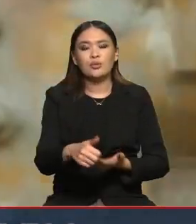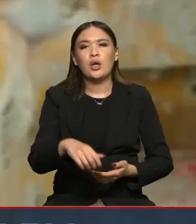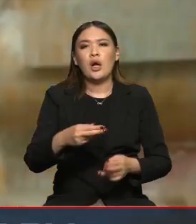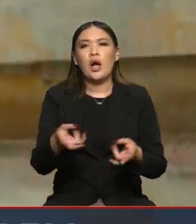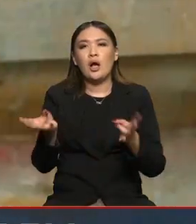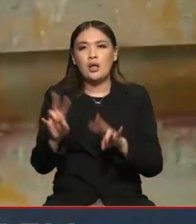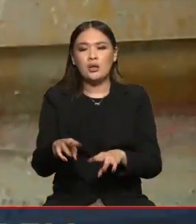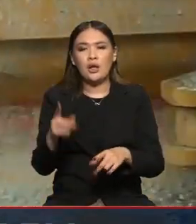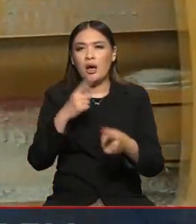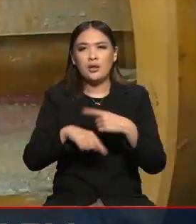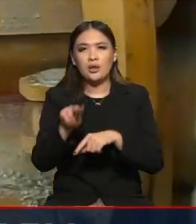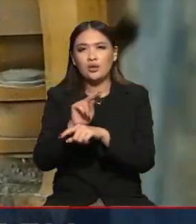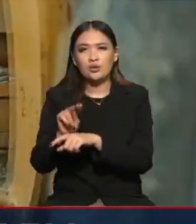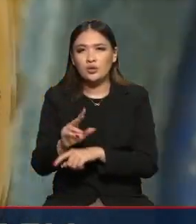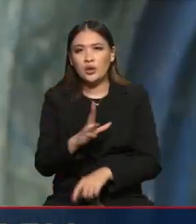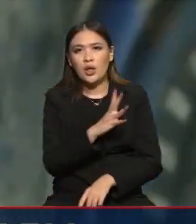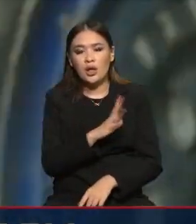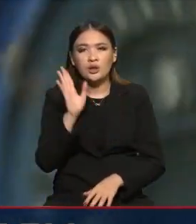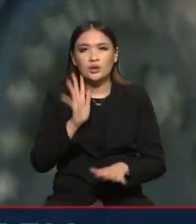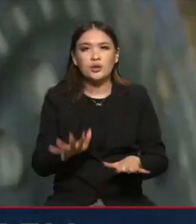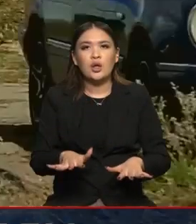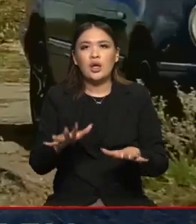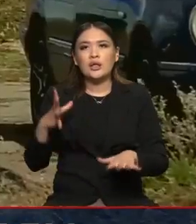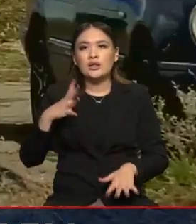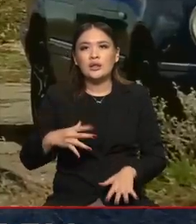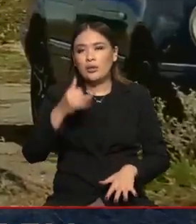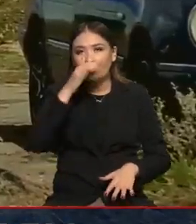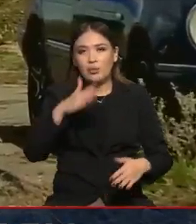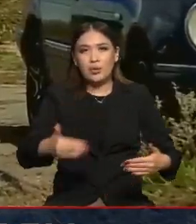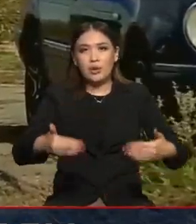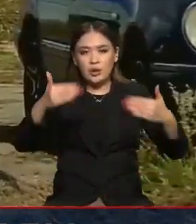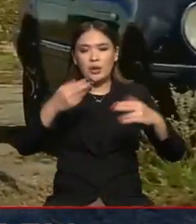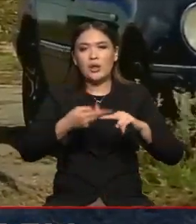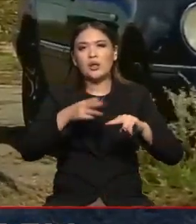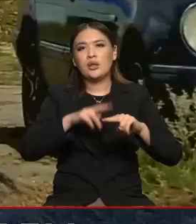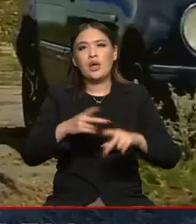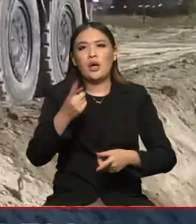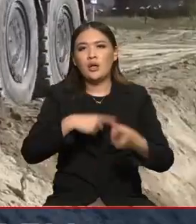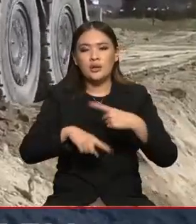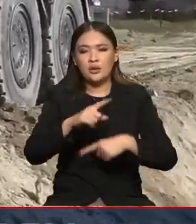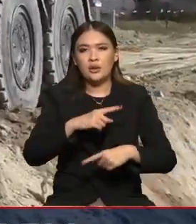жөнделді. Қазір елді мекен маңында тасқынға шыдас бермеген бөгеттер қайта қалпына келтіріліп жатыр.